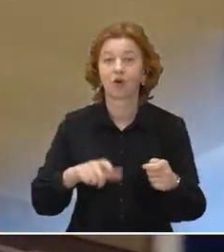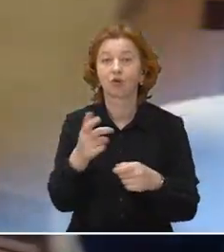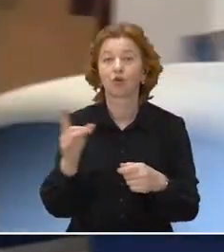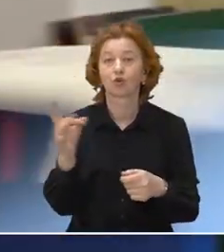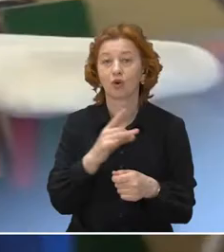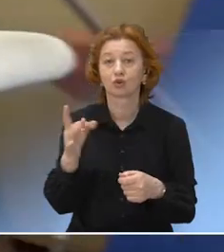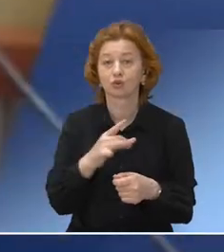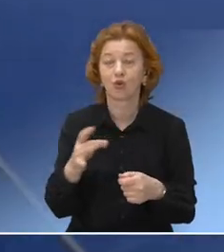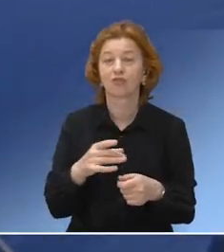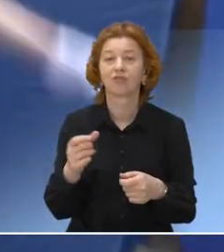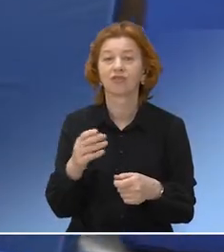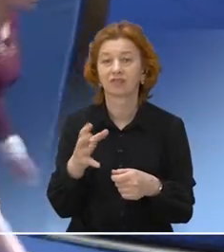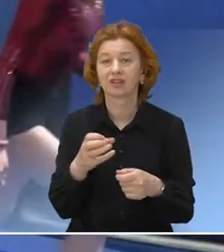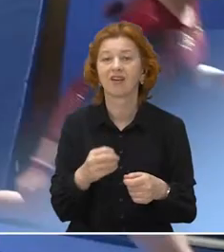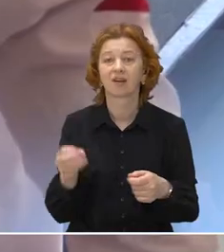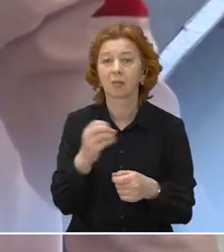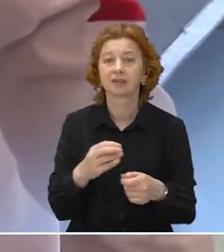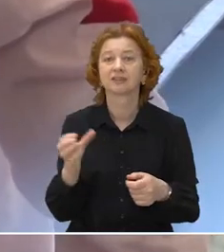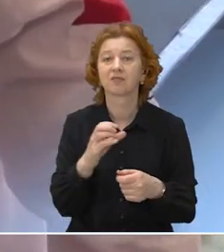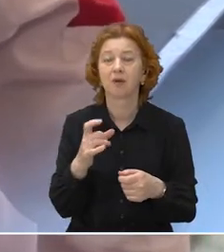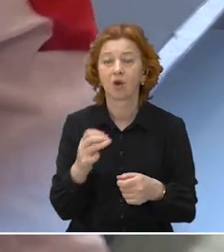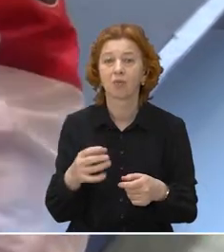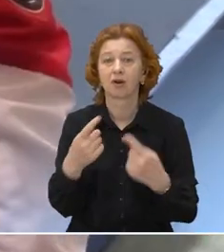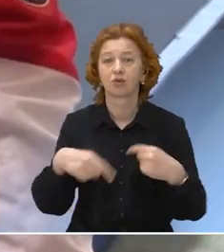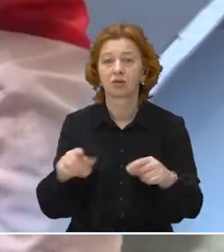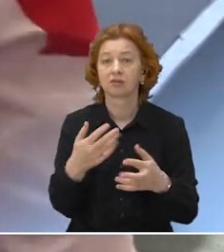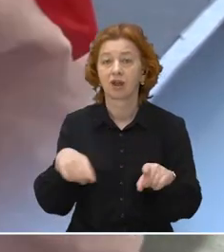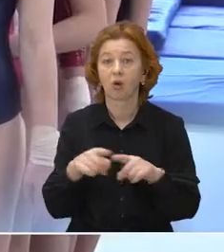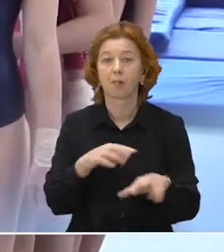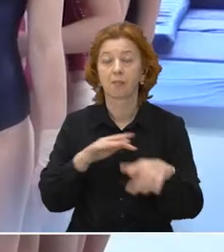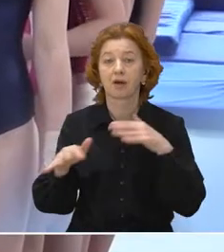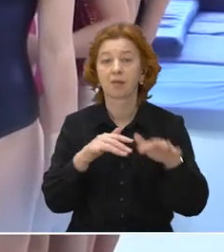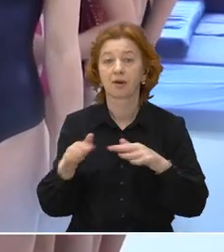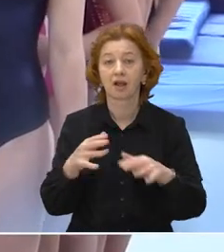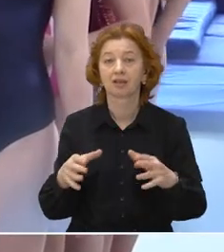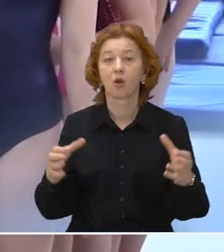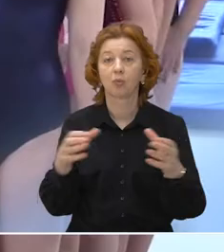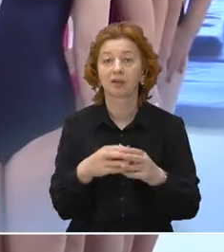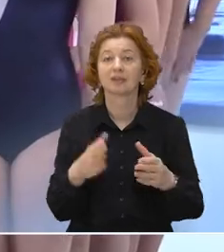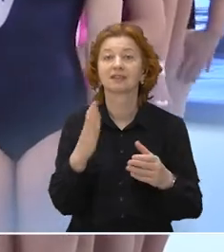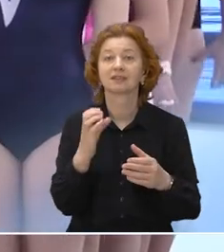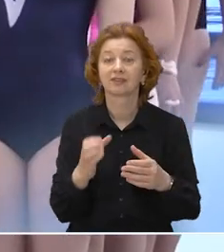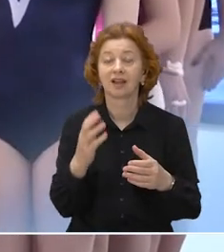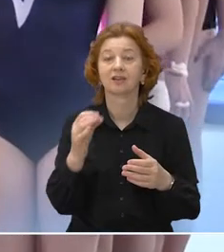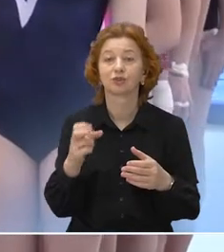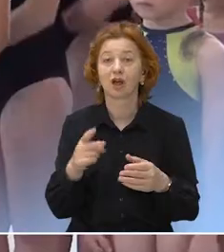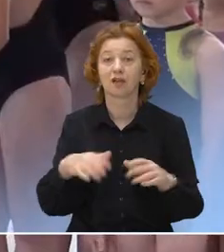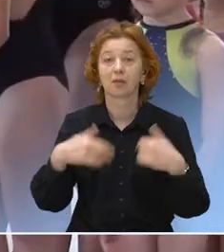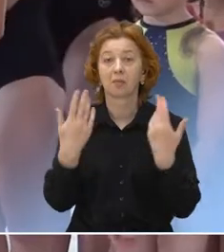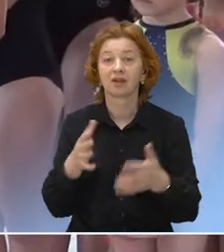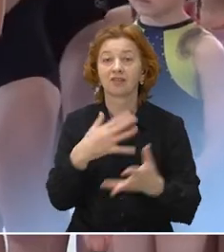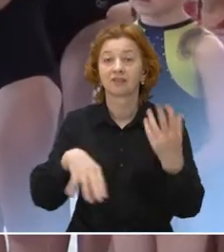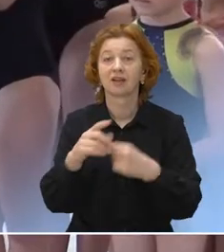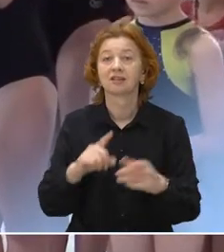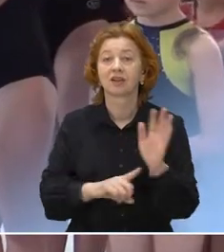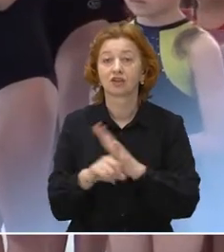Волгодонск, Ростов-на-Дону, Феодосия, Евпатория и Симферополь. Открыла мероприятие председатель спорткомитета Светлана Служенко. Она поздравила